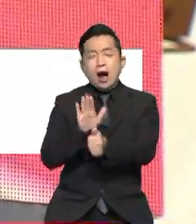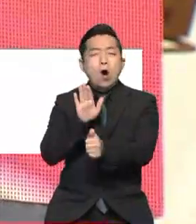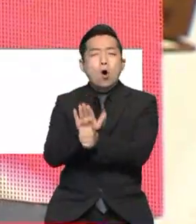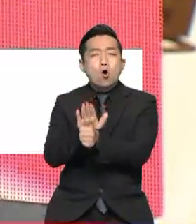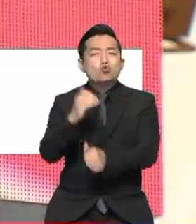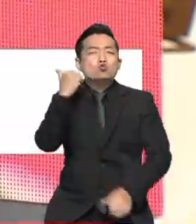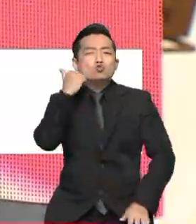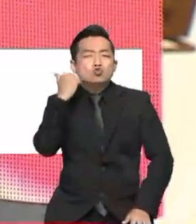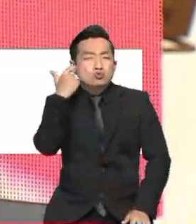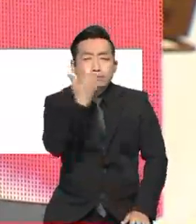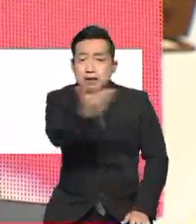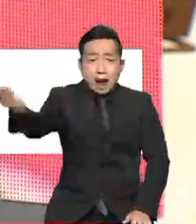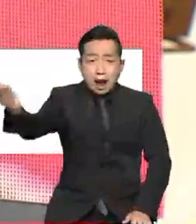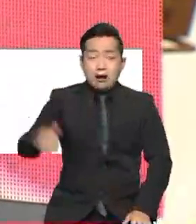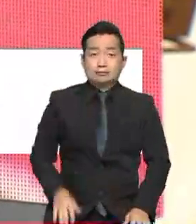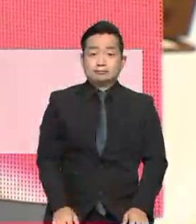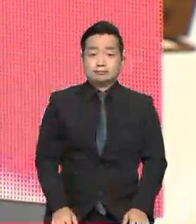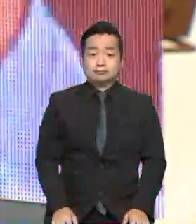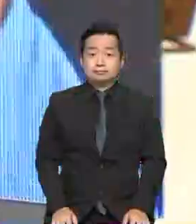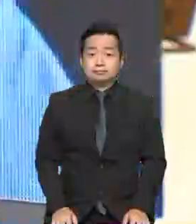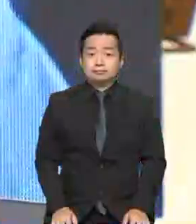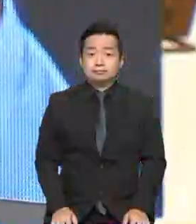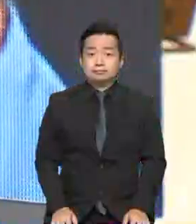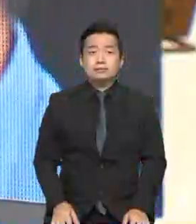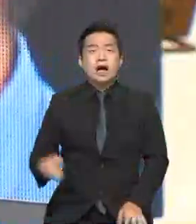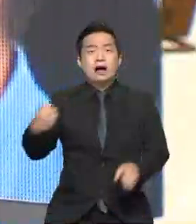지지한 사람이 누굽니까?